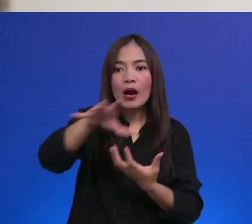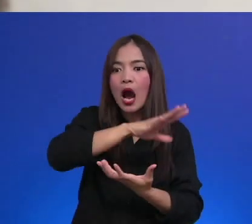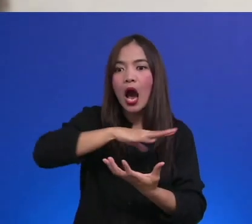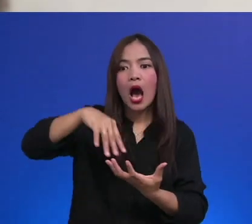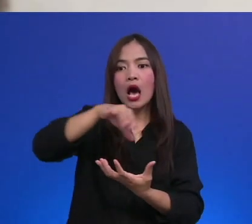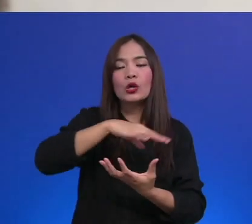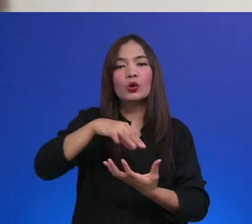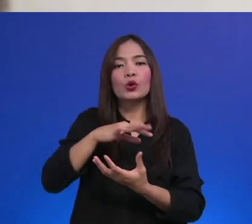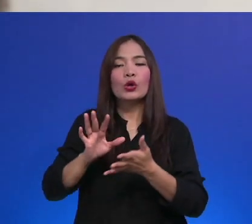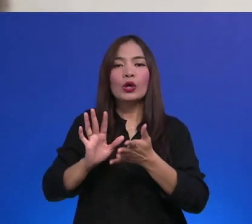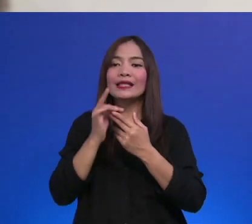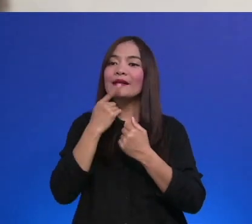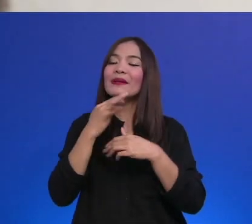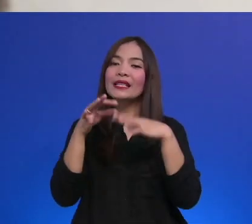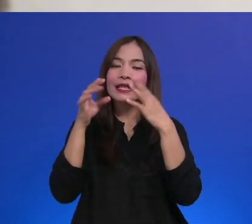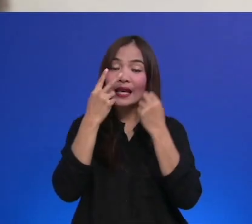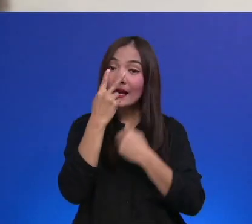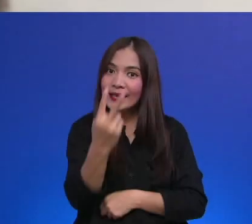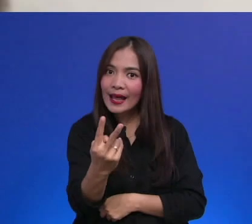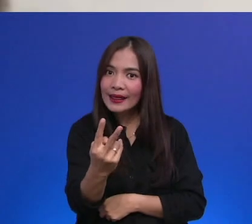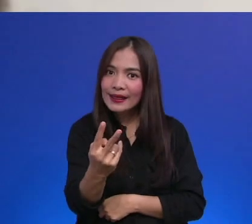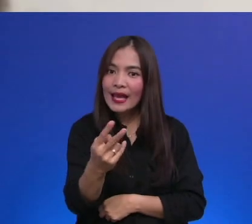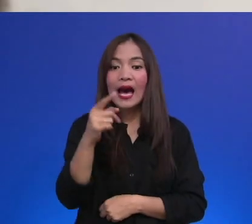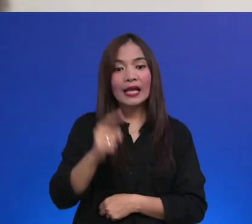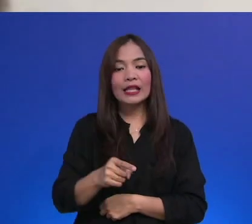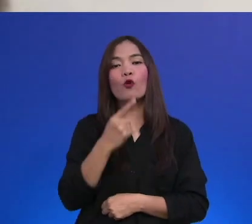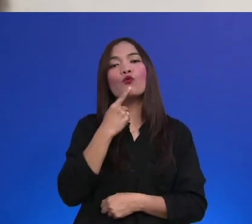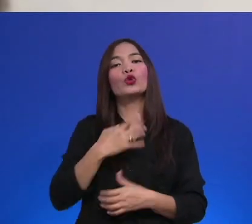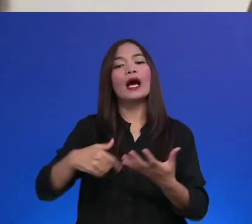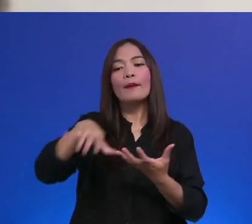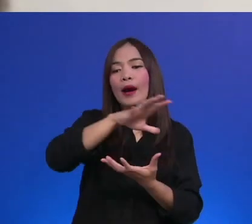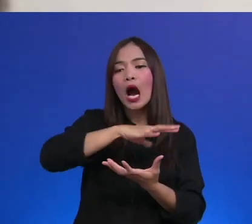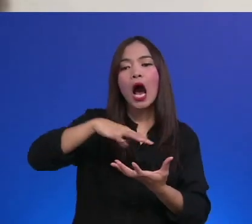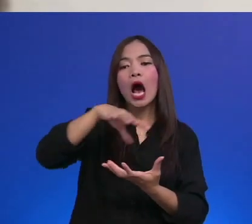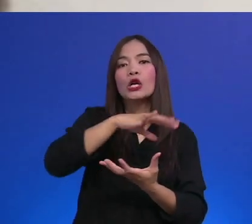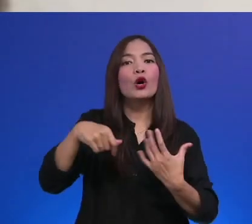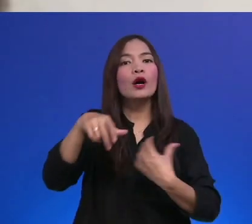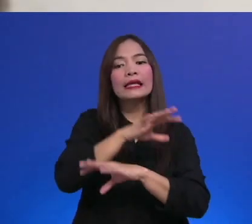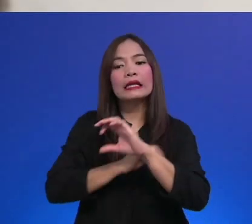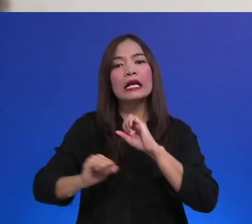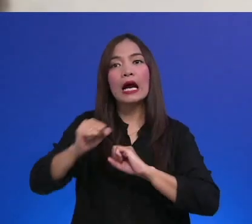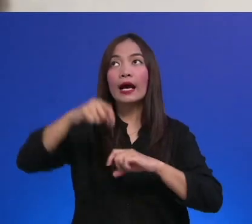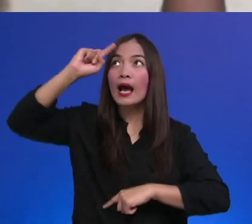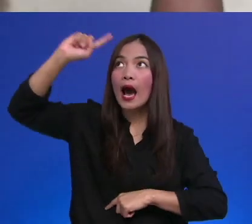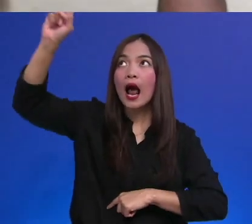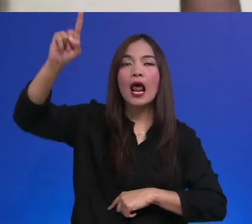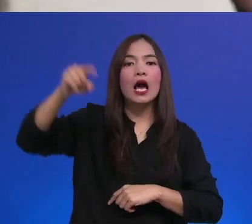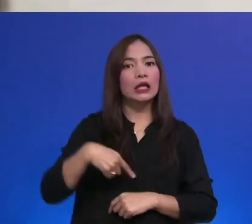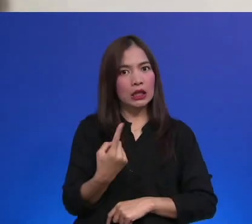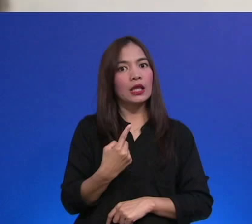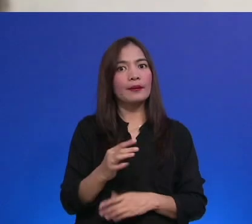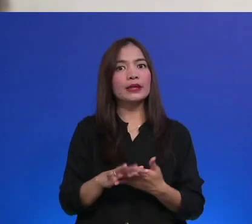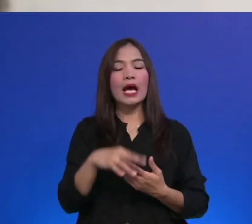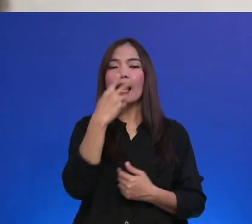bisa kelihatan atau dampak dari tindakannya bisa kelihatan angin